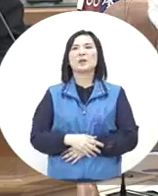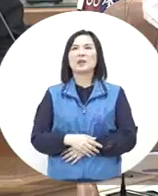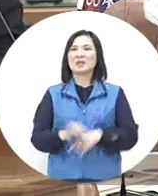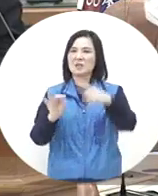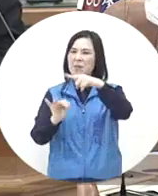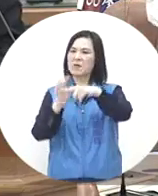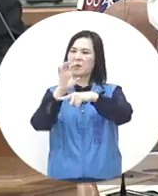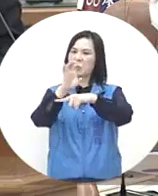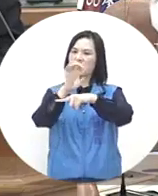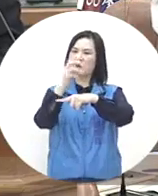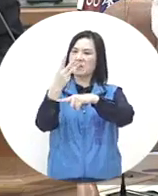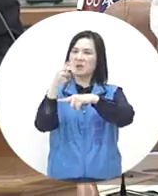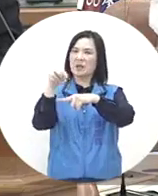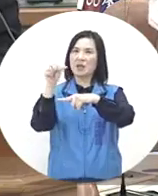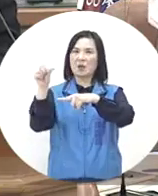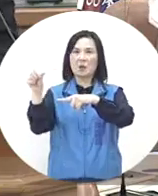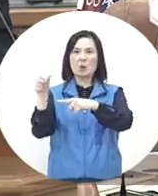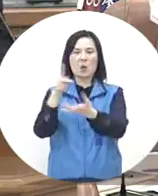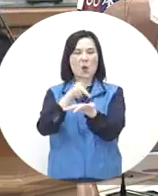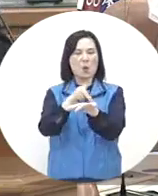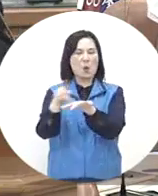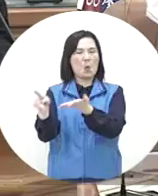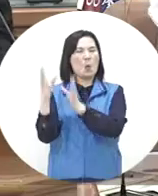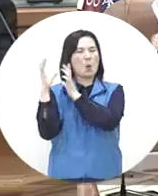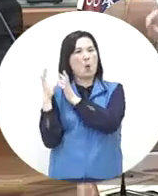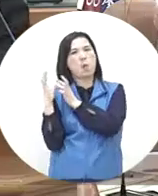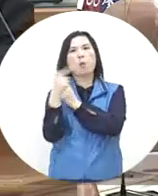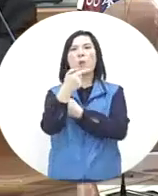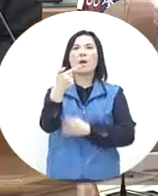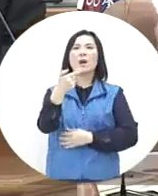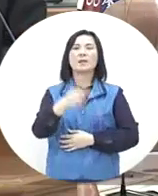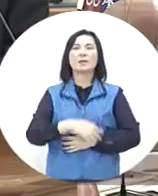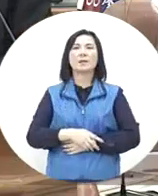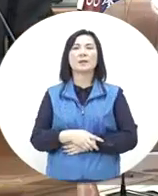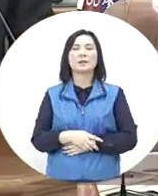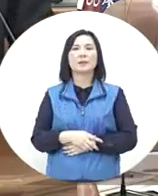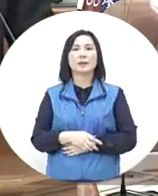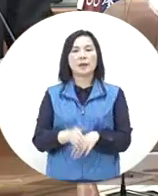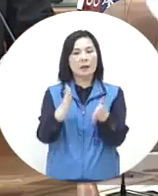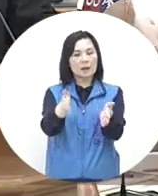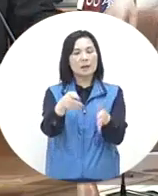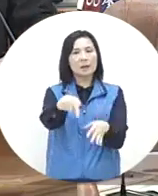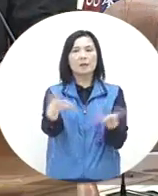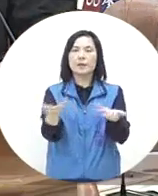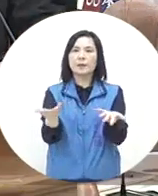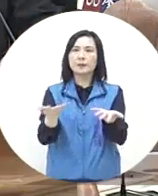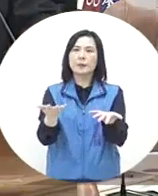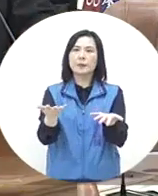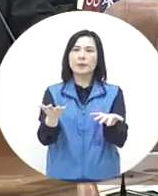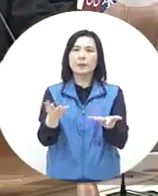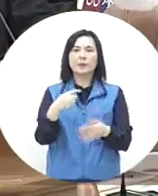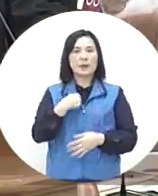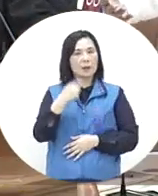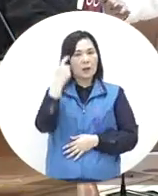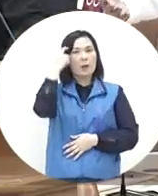93.55%。这个对新北市来讲是一个沉重的负担，所以市长针对这个部分哈，我就想到